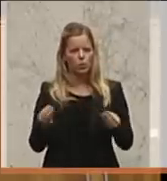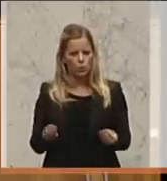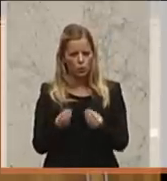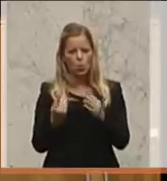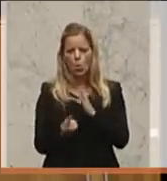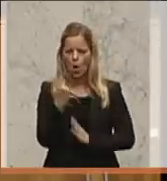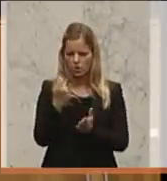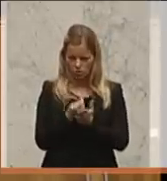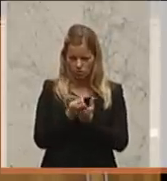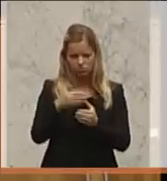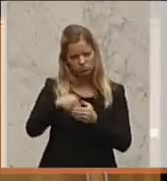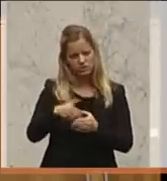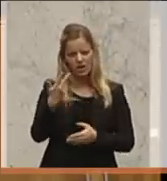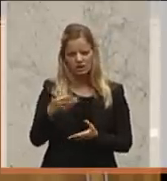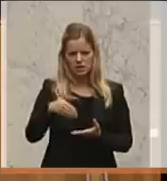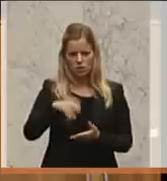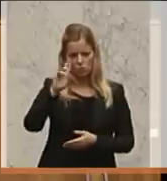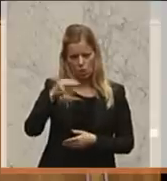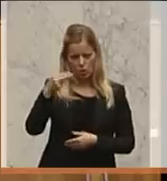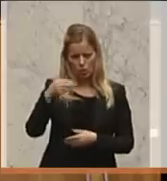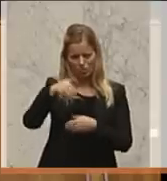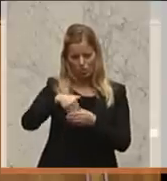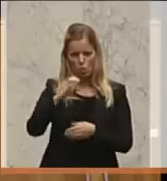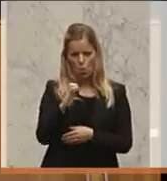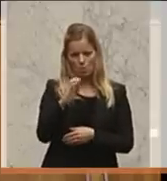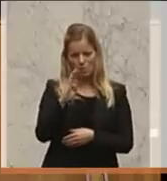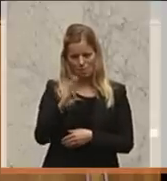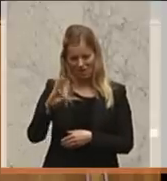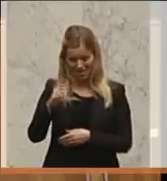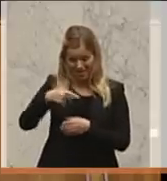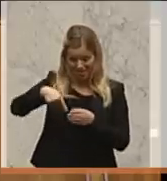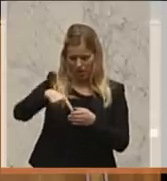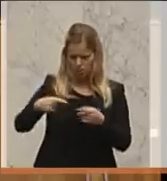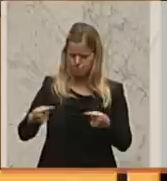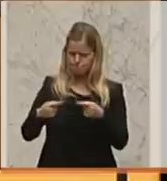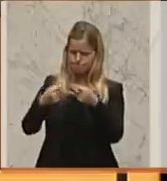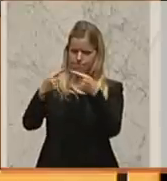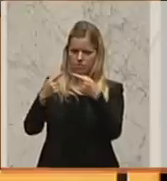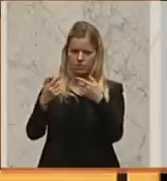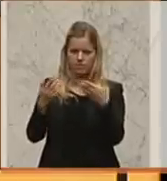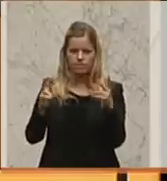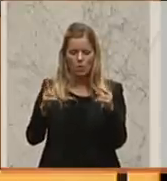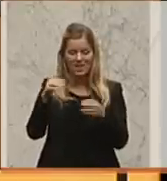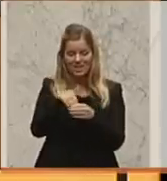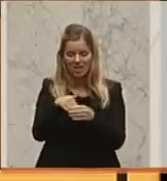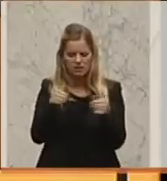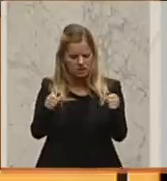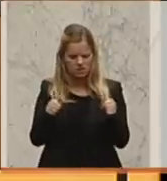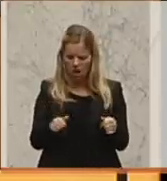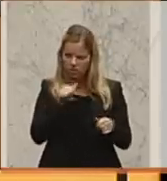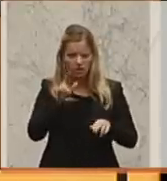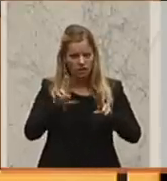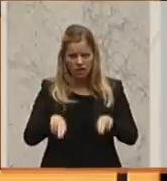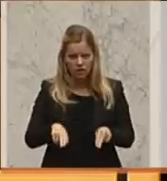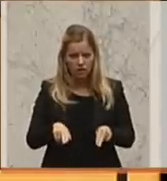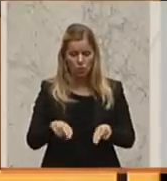pro Einschaltung ÖBB-intern heftige Konflikte gegeben, da deren Inhalt nicht wichtig und überdies die